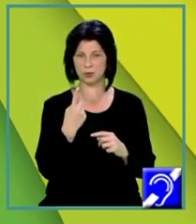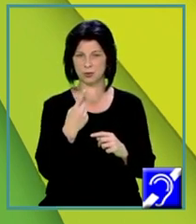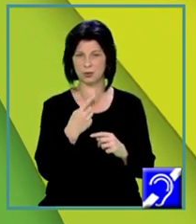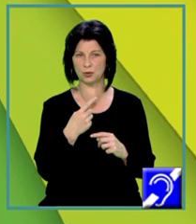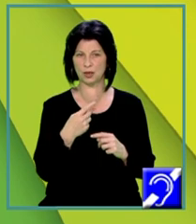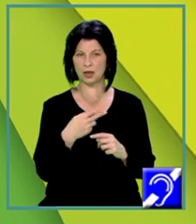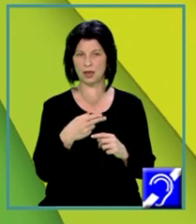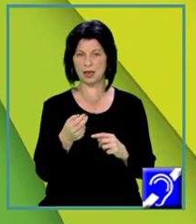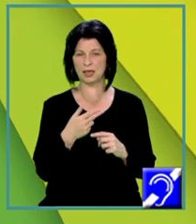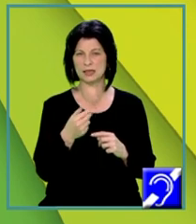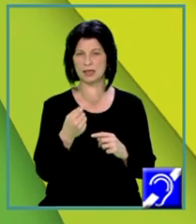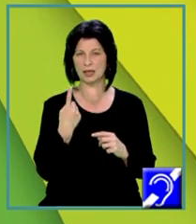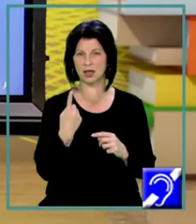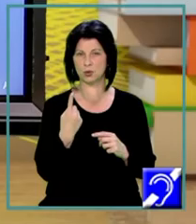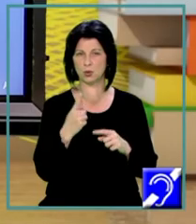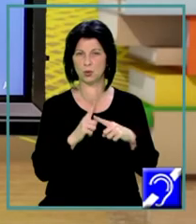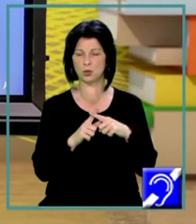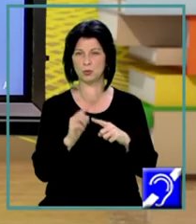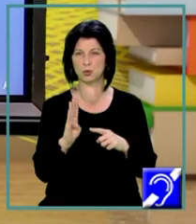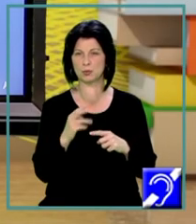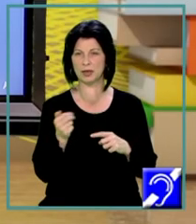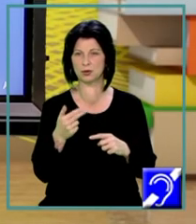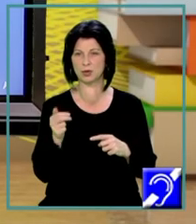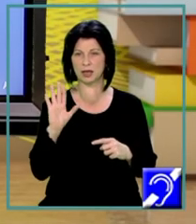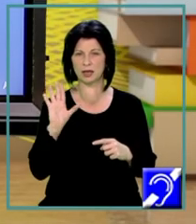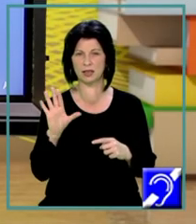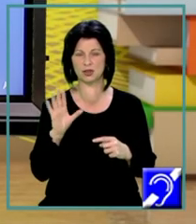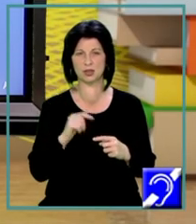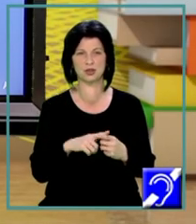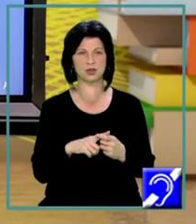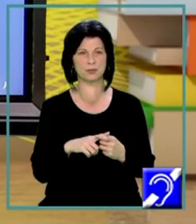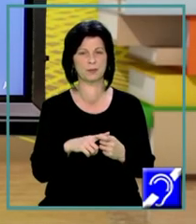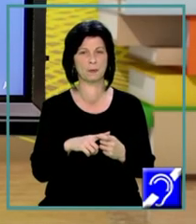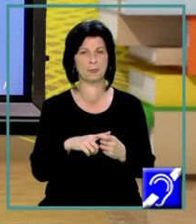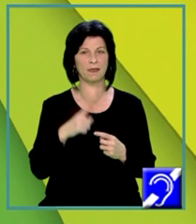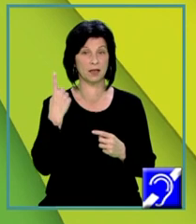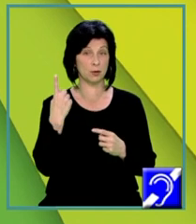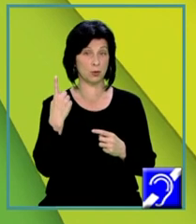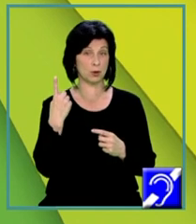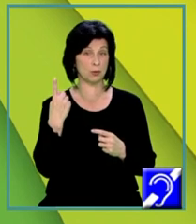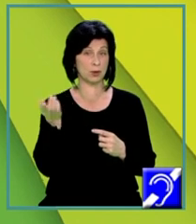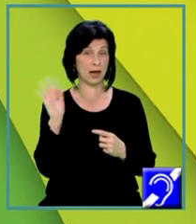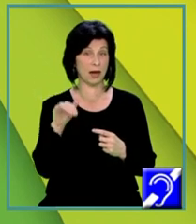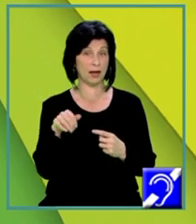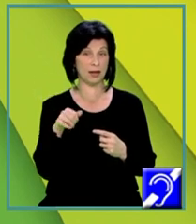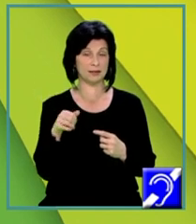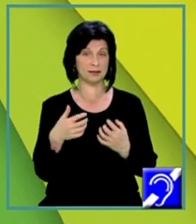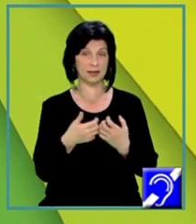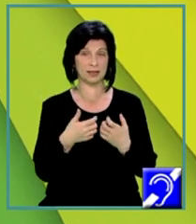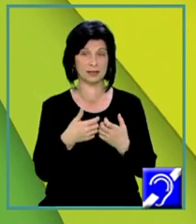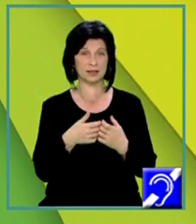inel relative ambele la Legea a doua un prim exercițiu absolut similar cu ce am lucrat și aceste două legi de